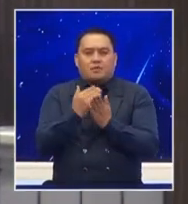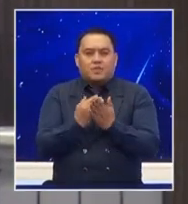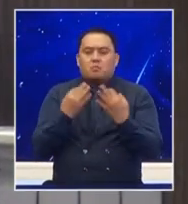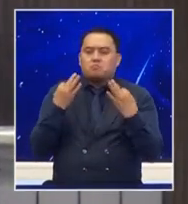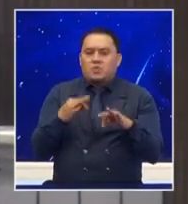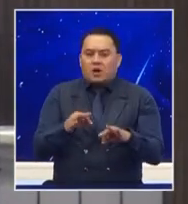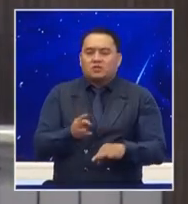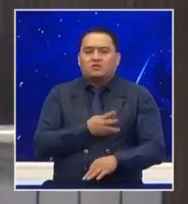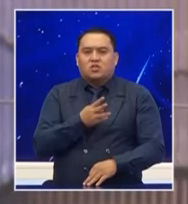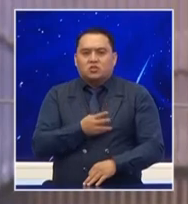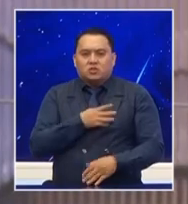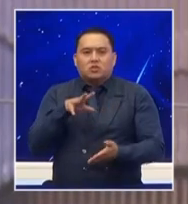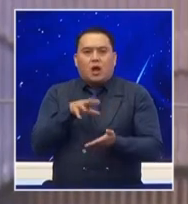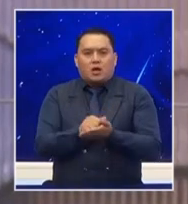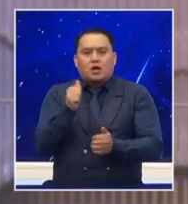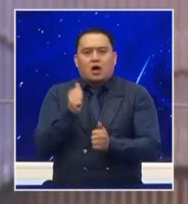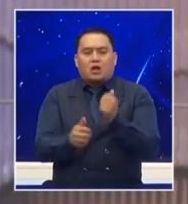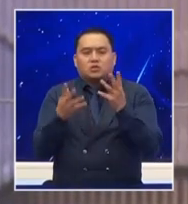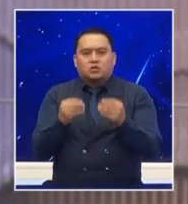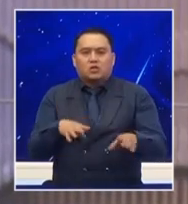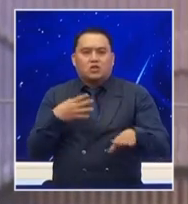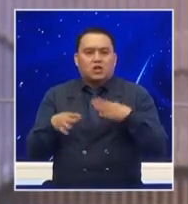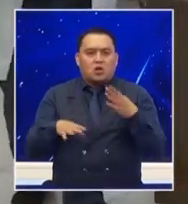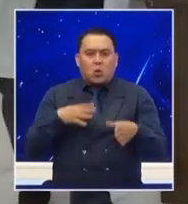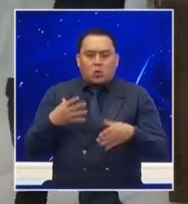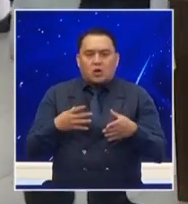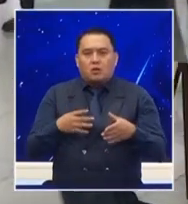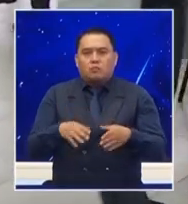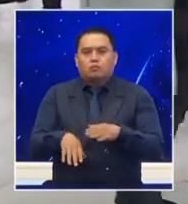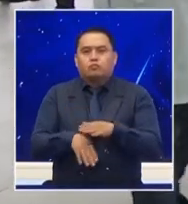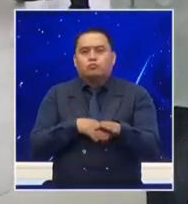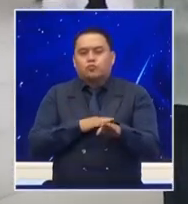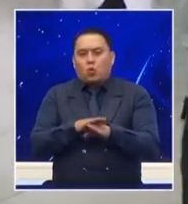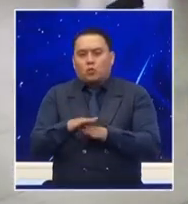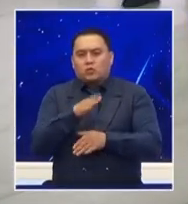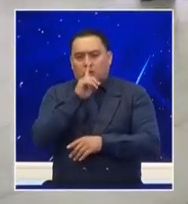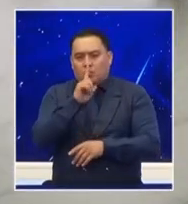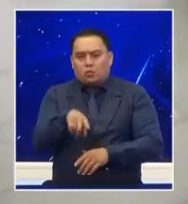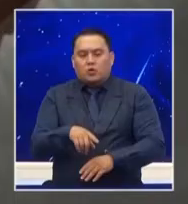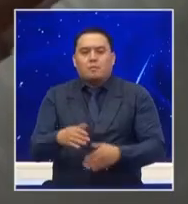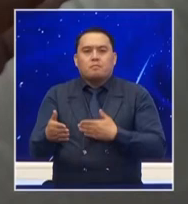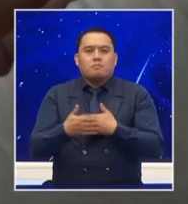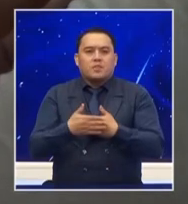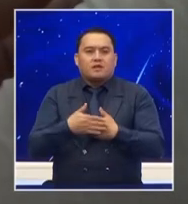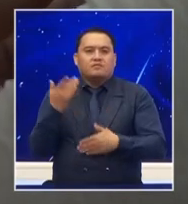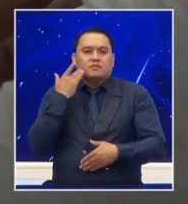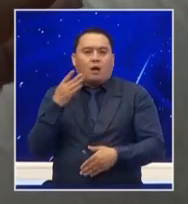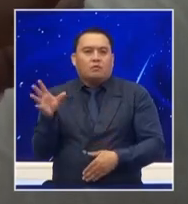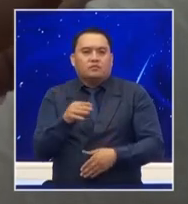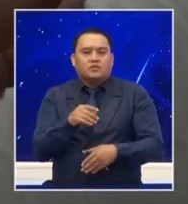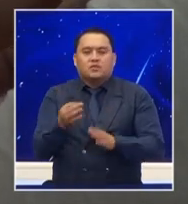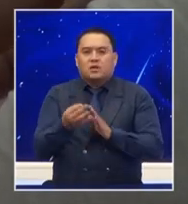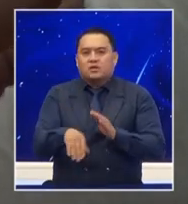позволяющий каждому желающему заниматься ежедневными тренировками. Залы при этом не будут переполненными. А перед входом в здание все посетители